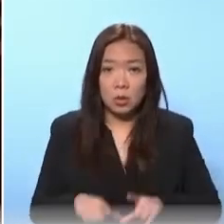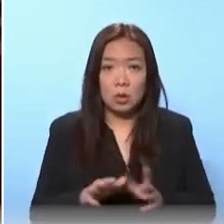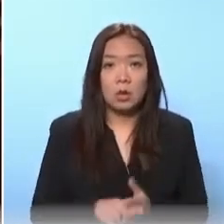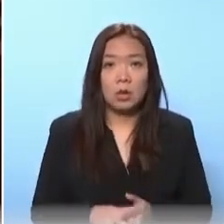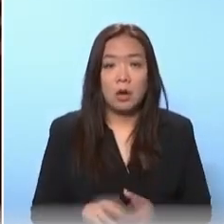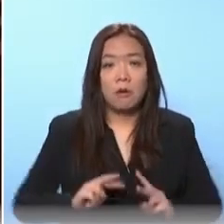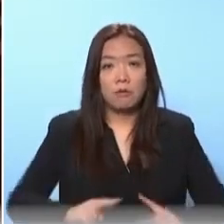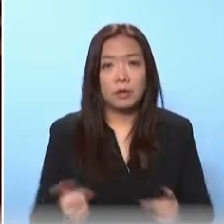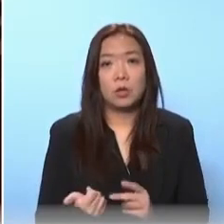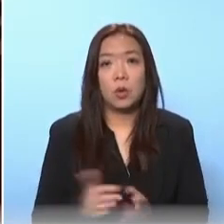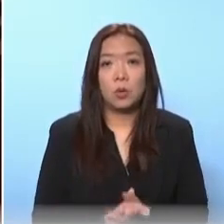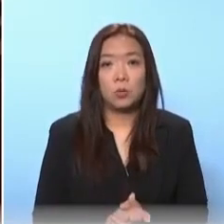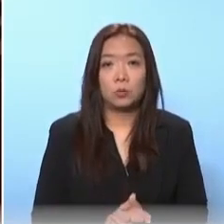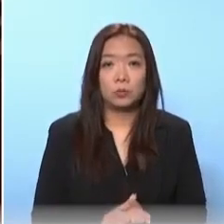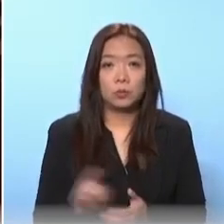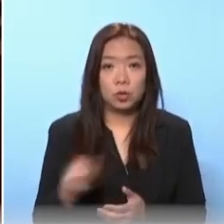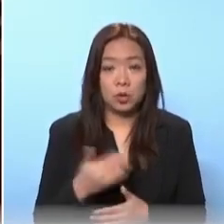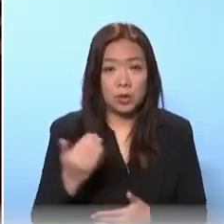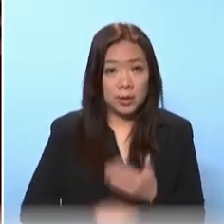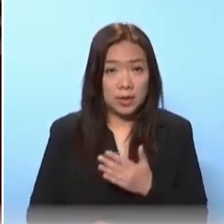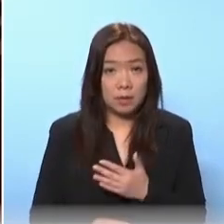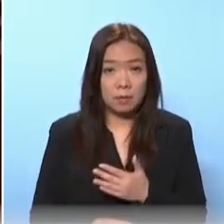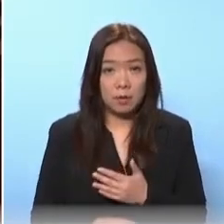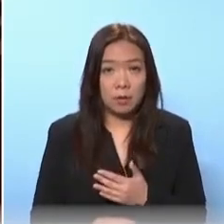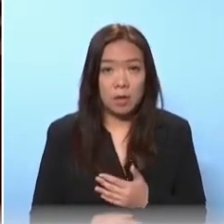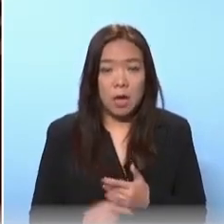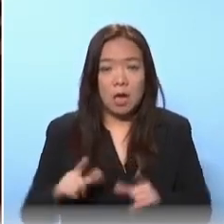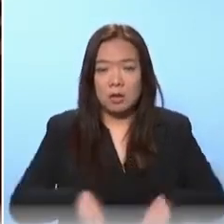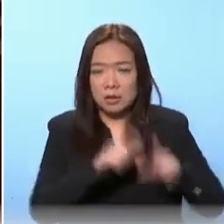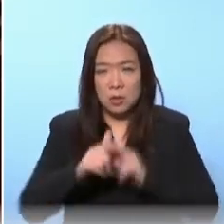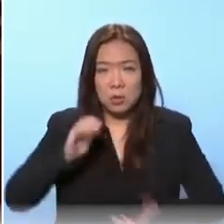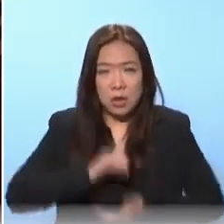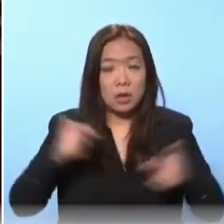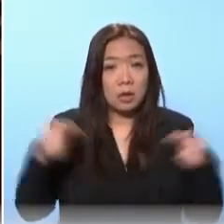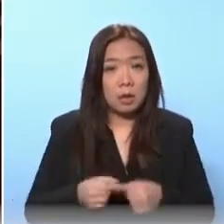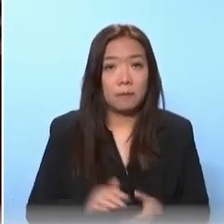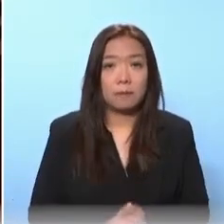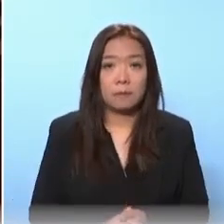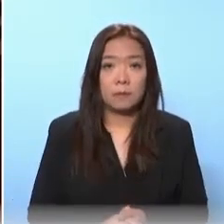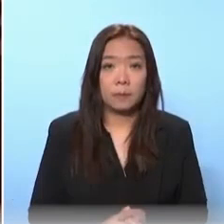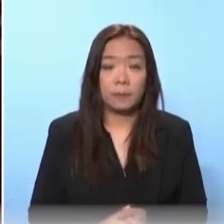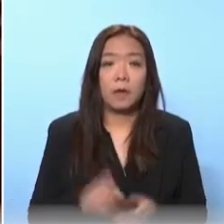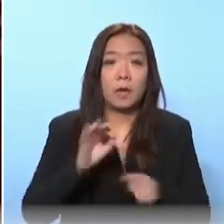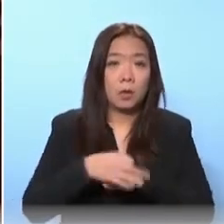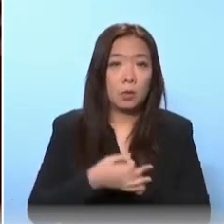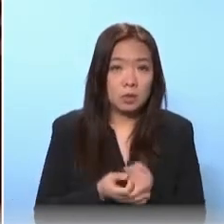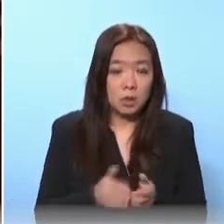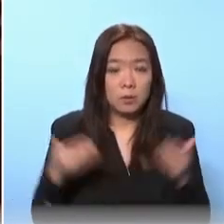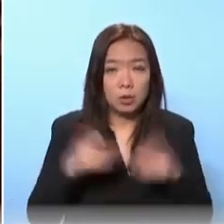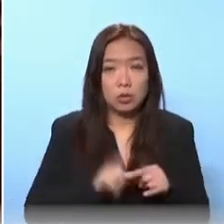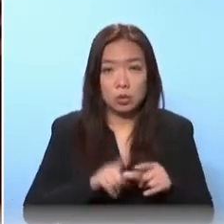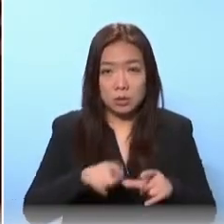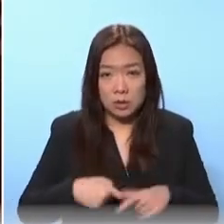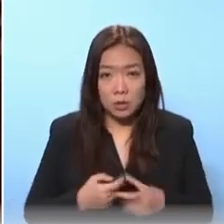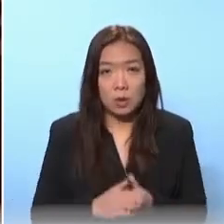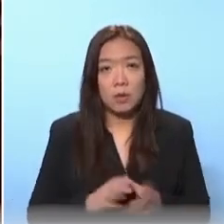好的发展，从而是减轻他们所承受的生活压力。主席，在國際上面咧，對於中產嘅